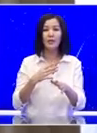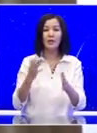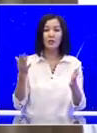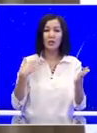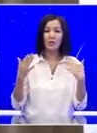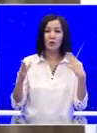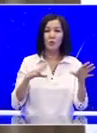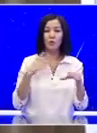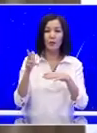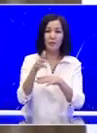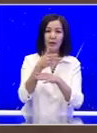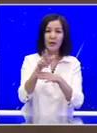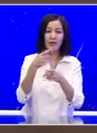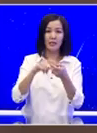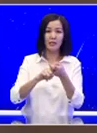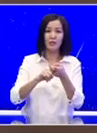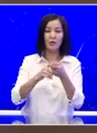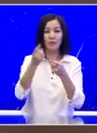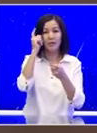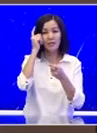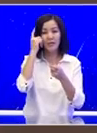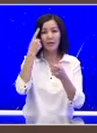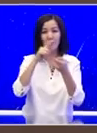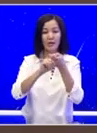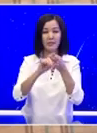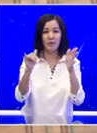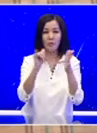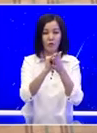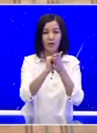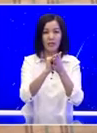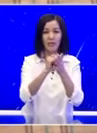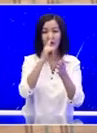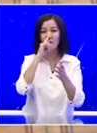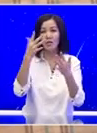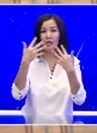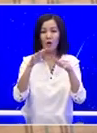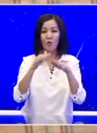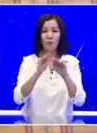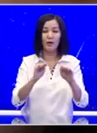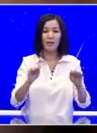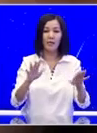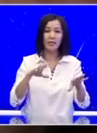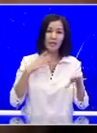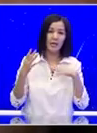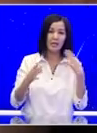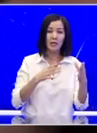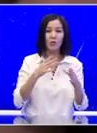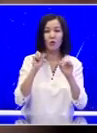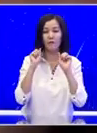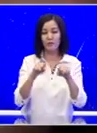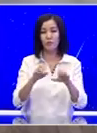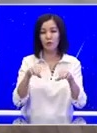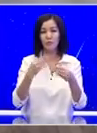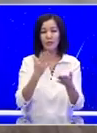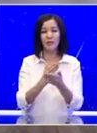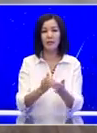жаттығуды бейне таспаға жазып, Инстаграм парақшасына салады. Мұндағы мақсаты Шалғайдағы ауыл аймақ тұрғындарының да дайындықты тамашалауына мүмкіндік беру.